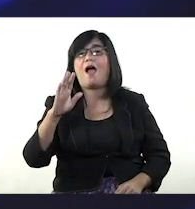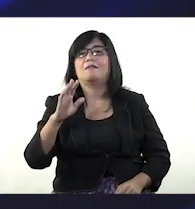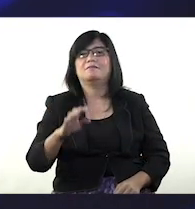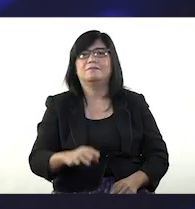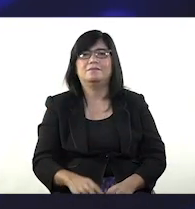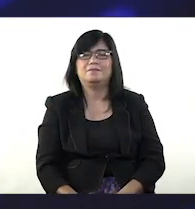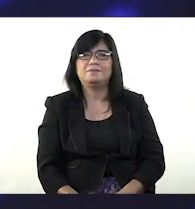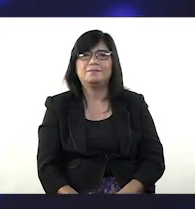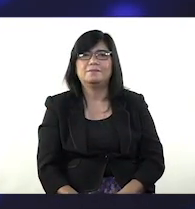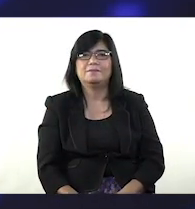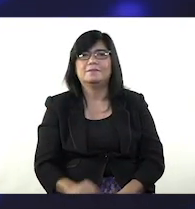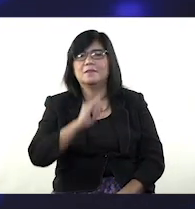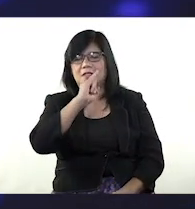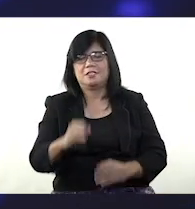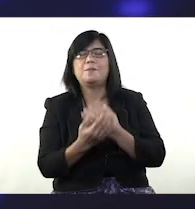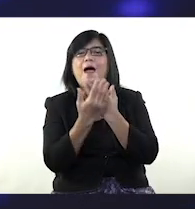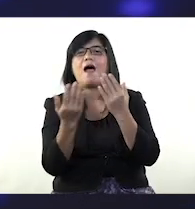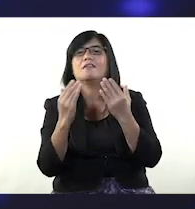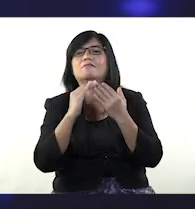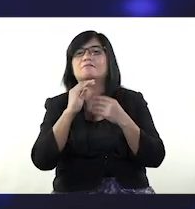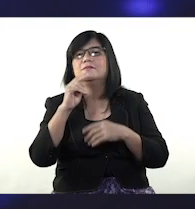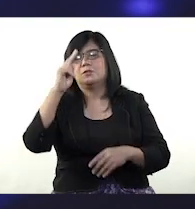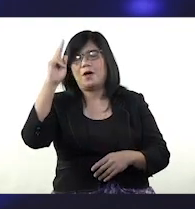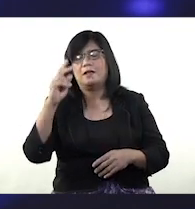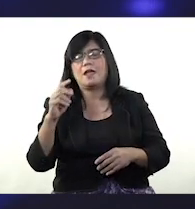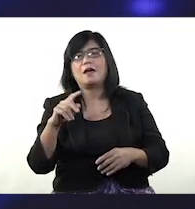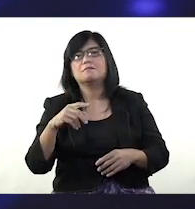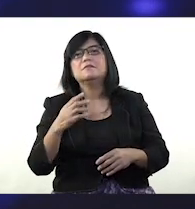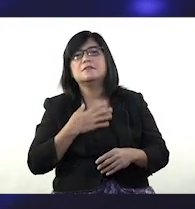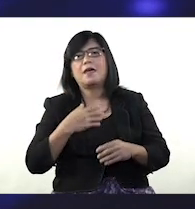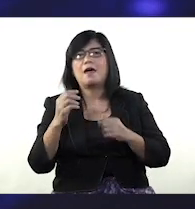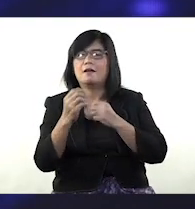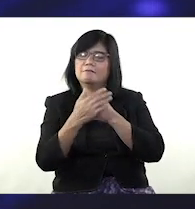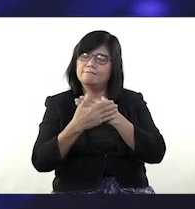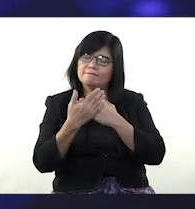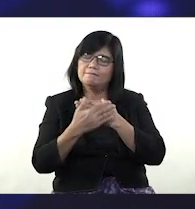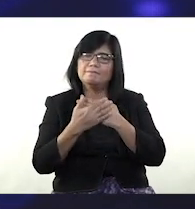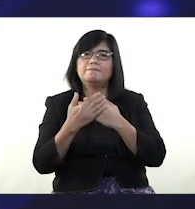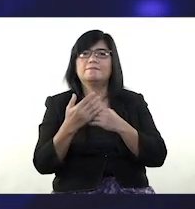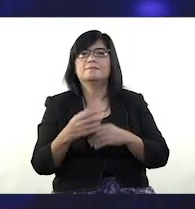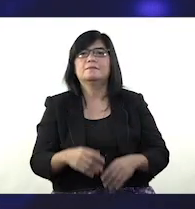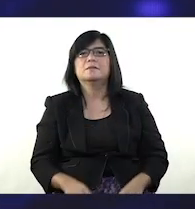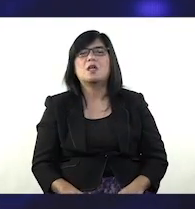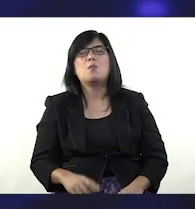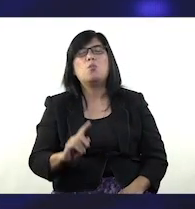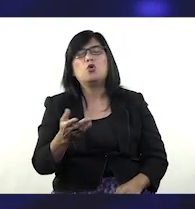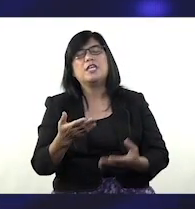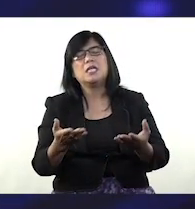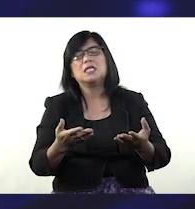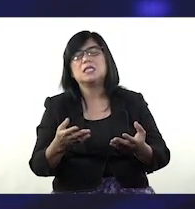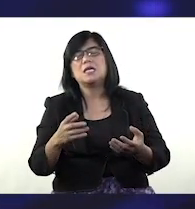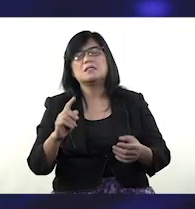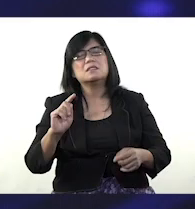Hai jemaat Tuhan ya sayang lam kasih Kristus hai saudara mungkin sedang jenuh hari-hari ini tak